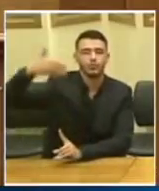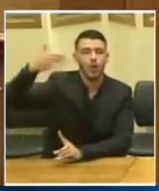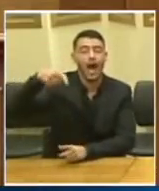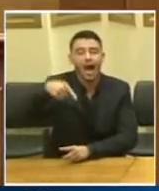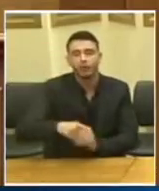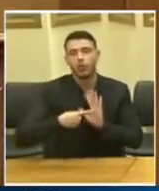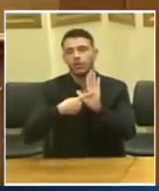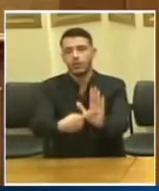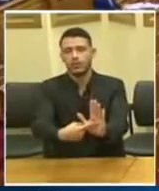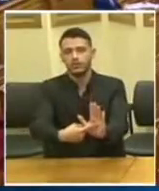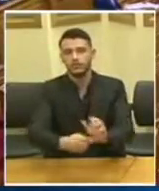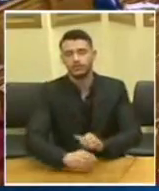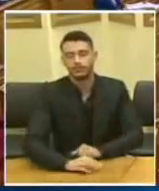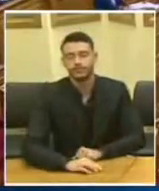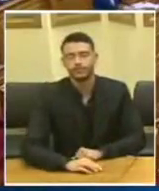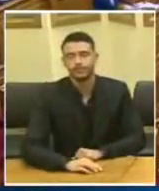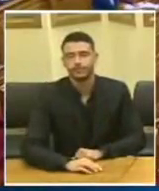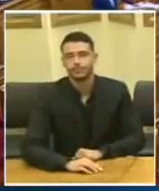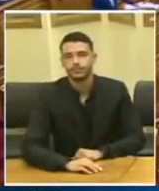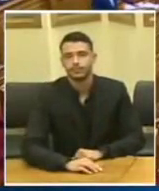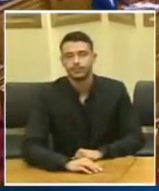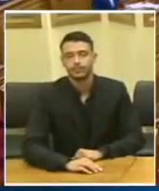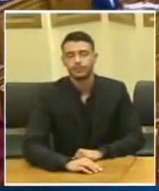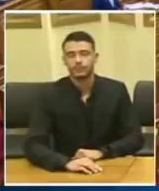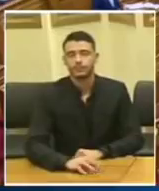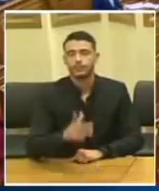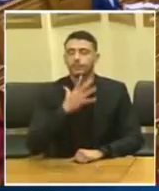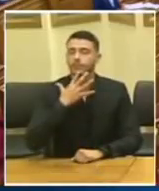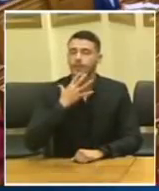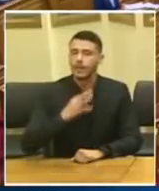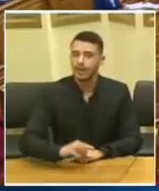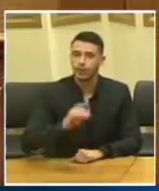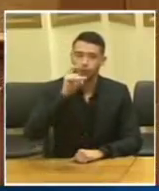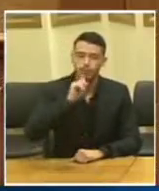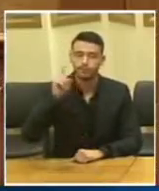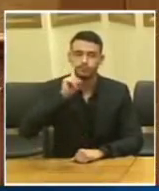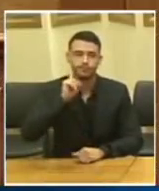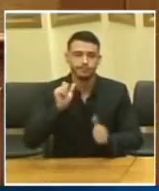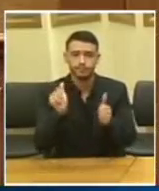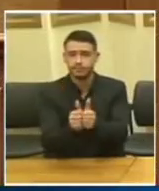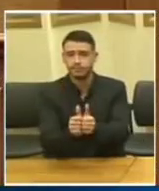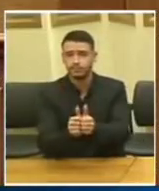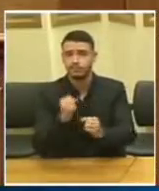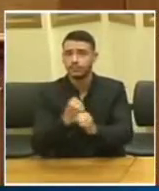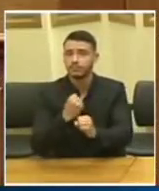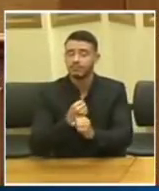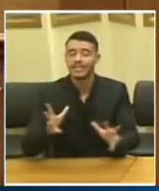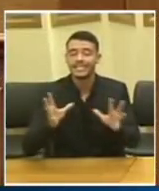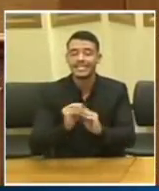Και γι' αυτό, φίλες και φίλοι, συνάδελφοι και συναδέλφισσες,